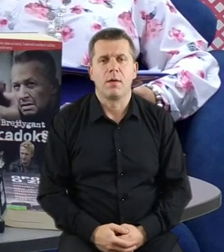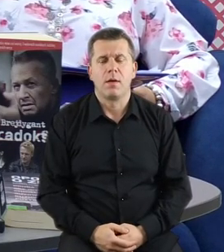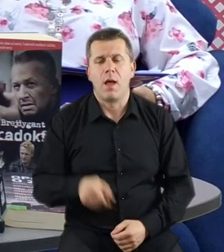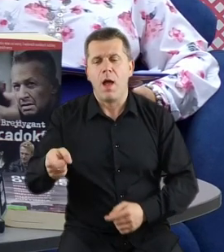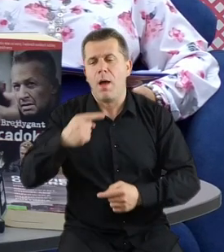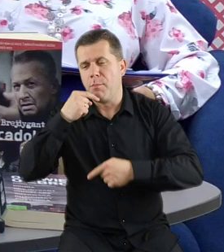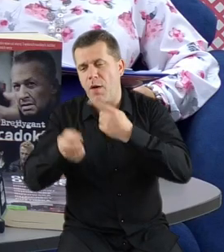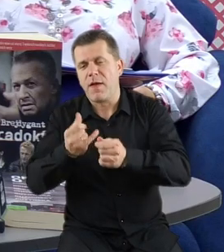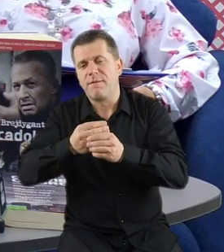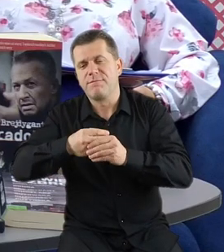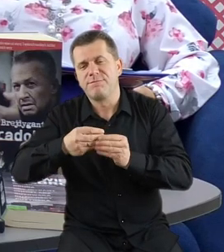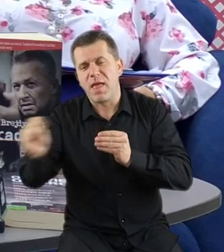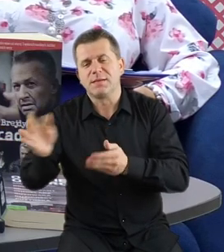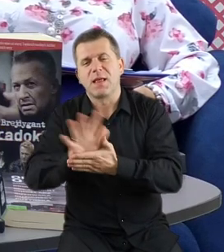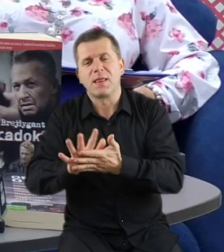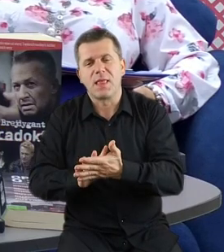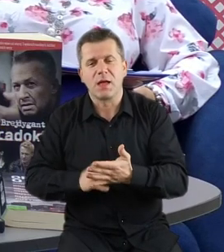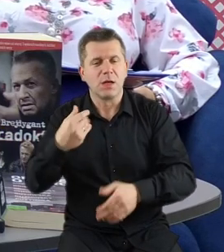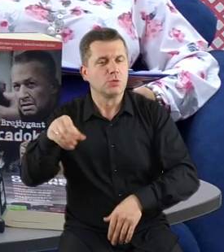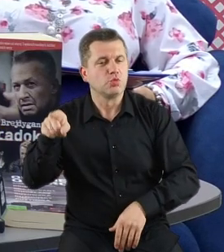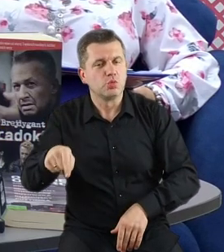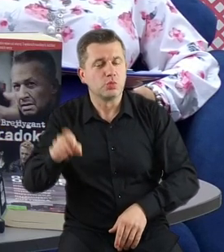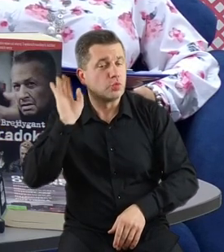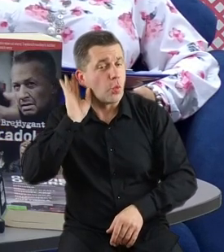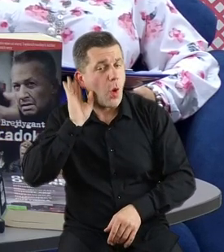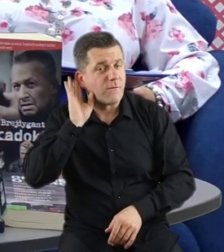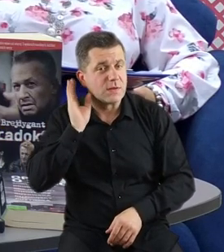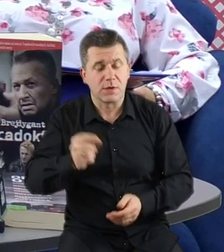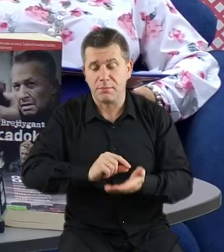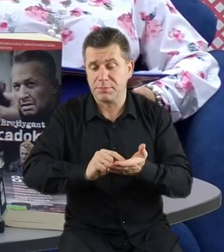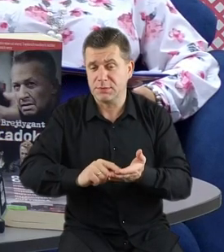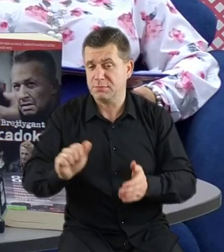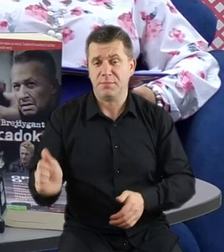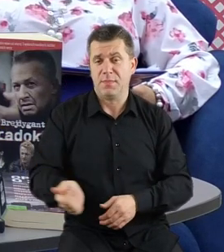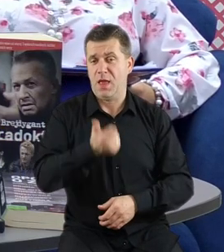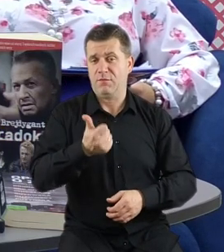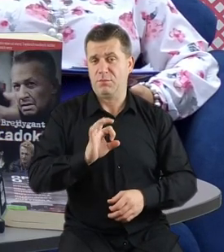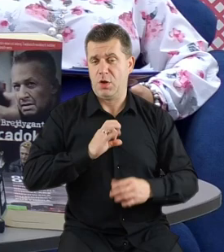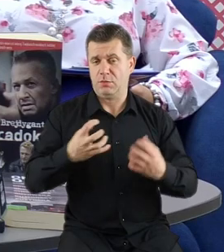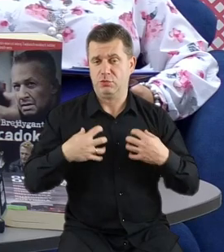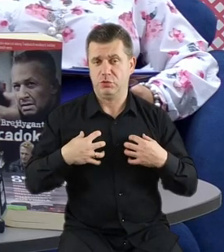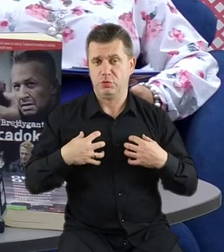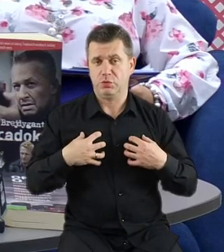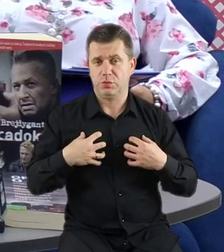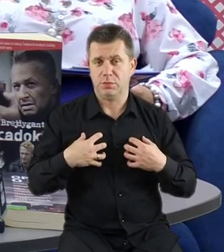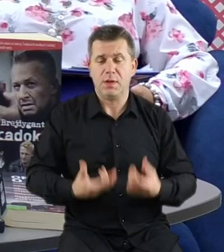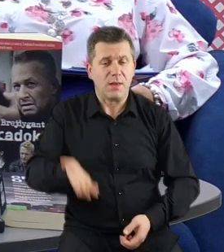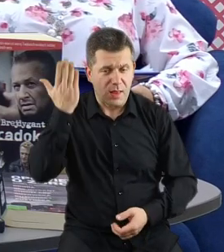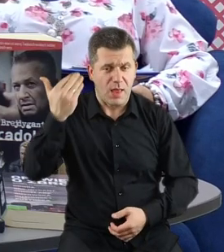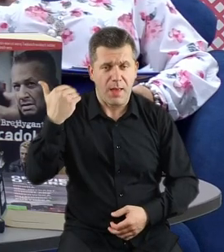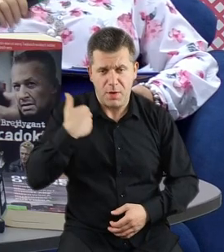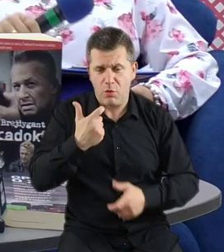a w powieści więcej tekstu. Słuchowisko piszę pierwsze w ogóle w życiu teraz, aczkolwiek kiedyś